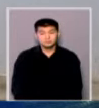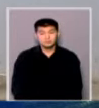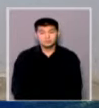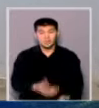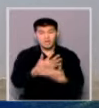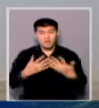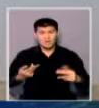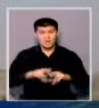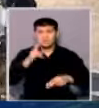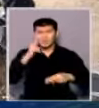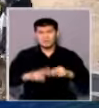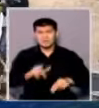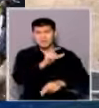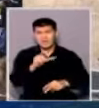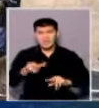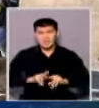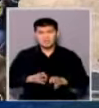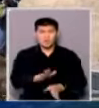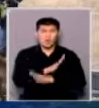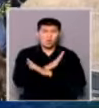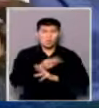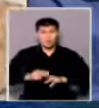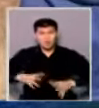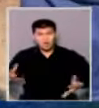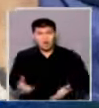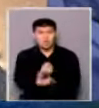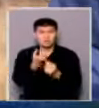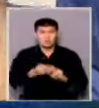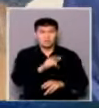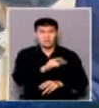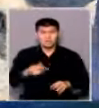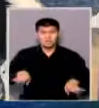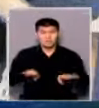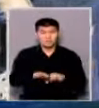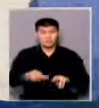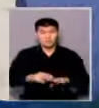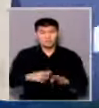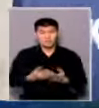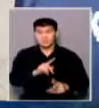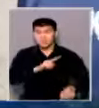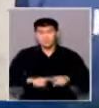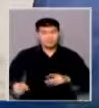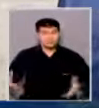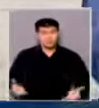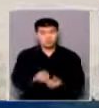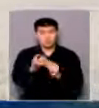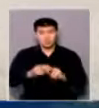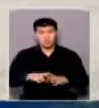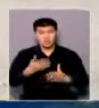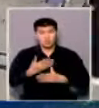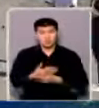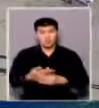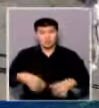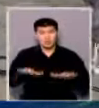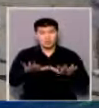Түрлі себеппен үсті-сіз кететіндерді өлімнен арашылап, дер кезінде жақындарымен қауыштыруда жедел құтқару жасағы қызметкерлерінің орны